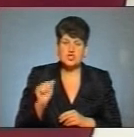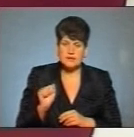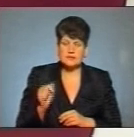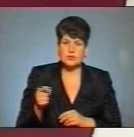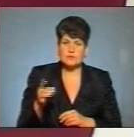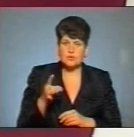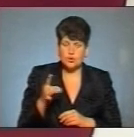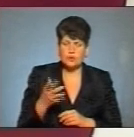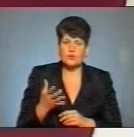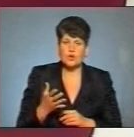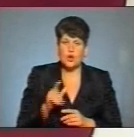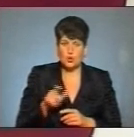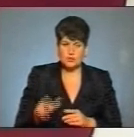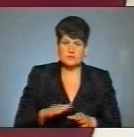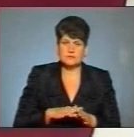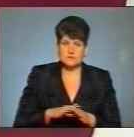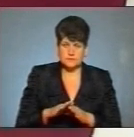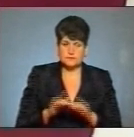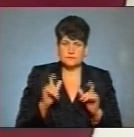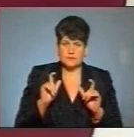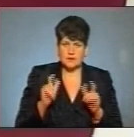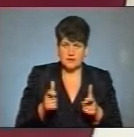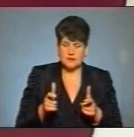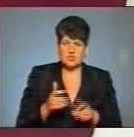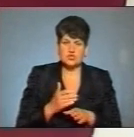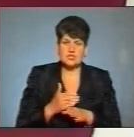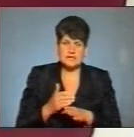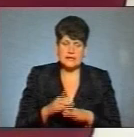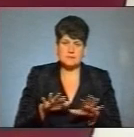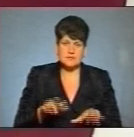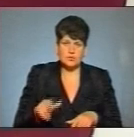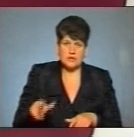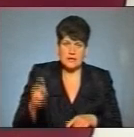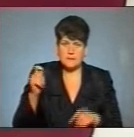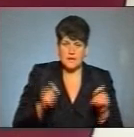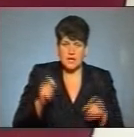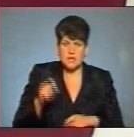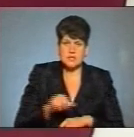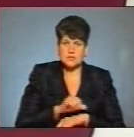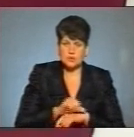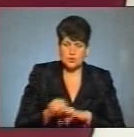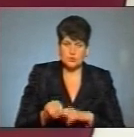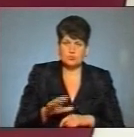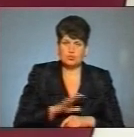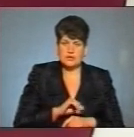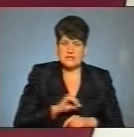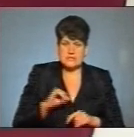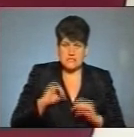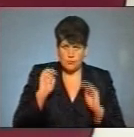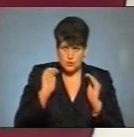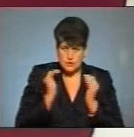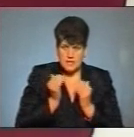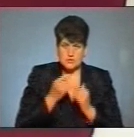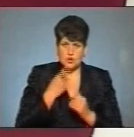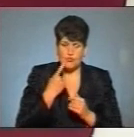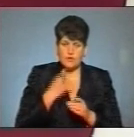Білецької громади, люди дотримуються правил карантину. Частина місцевих жителів, які приїхали з-за кордону, пройшли самоізоляцію,